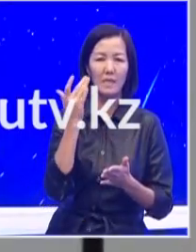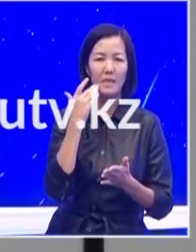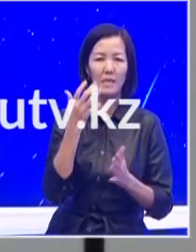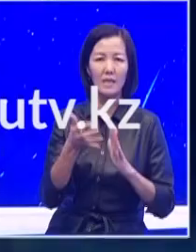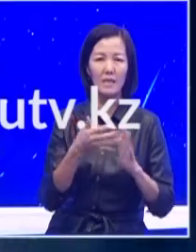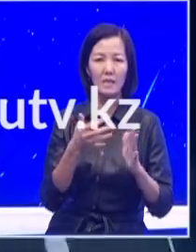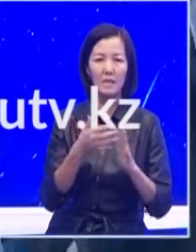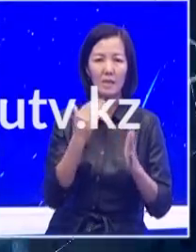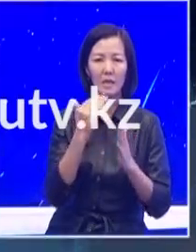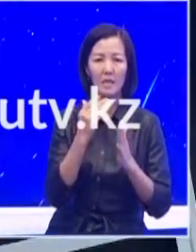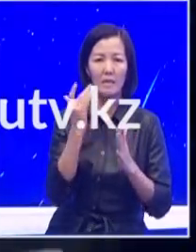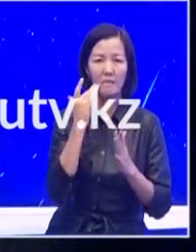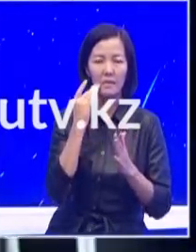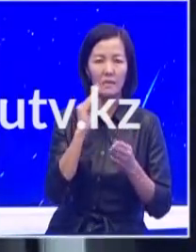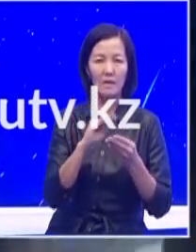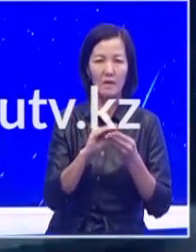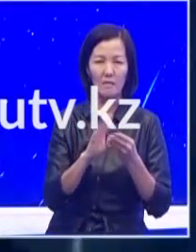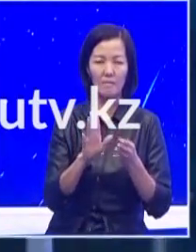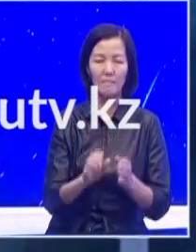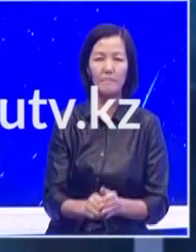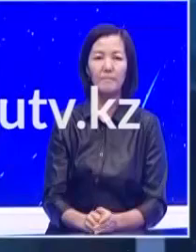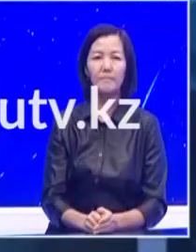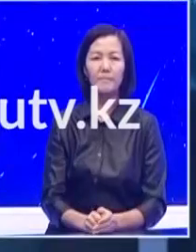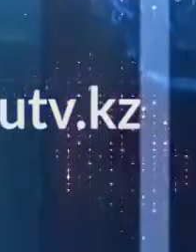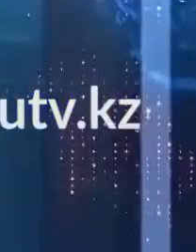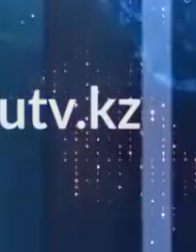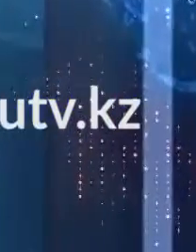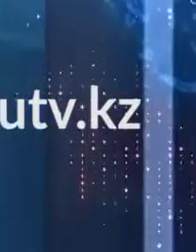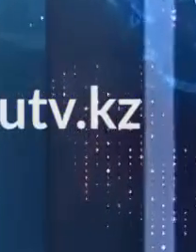сценарий болып тұр. Әзиза Ғазезқызы, Аманжол Мұқтыбай, Нұрсұлтан.